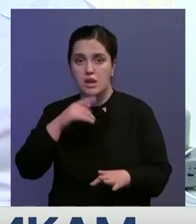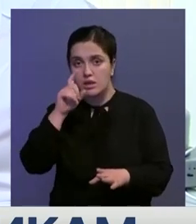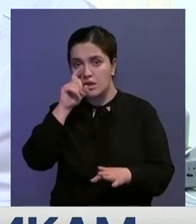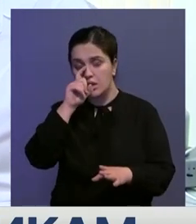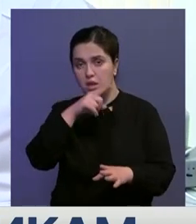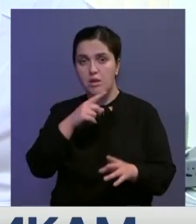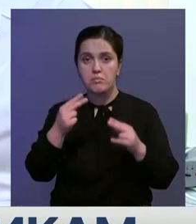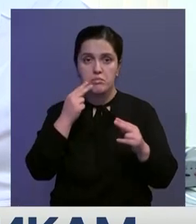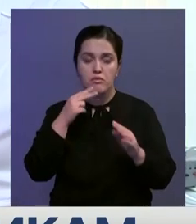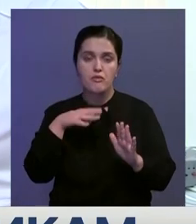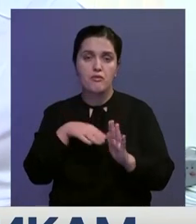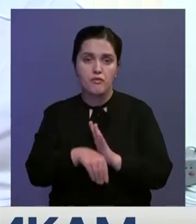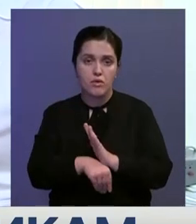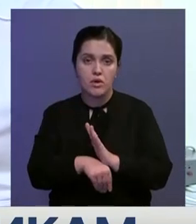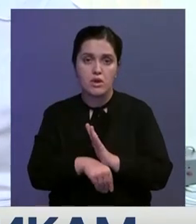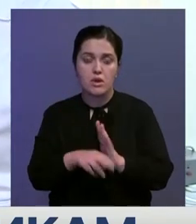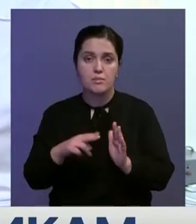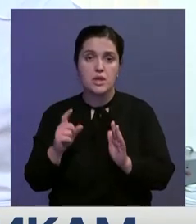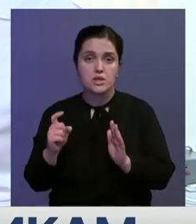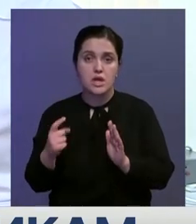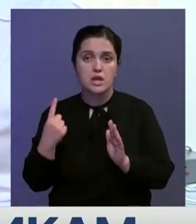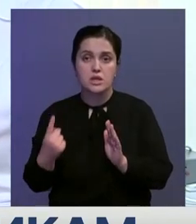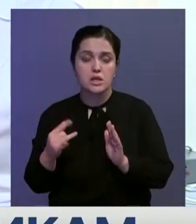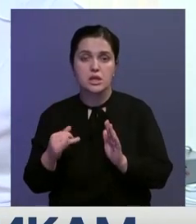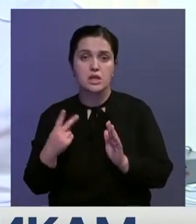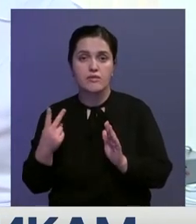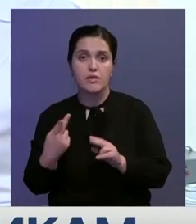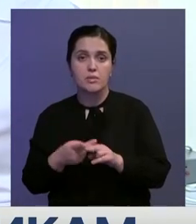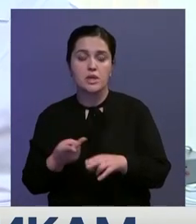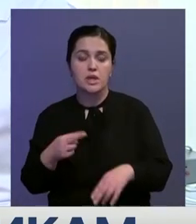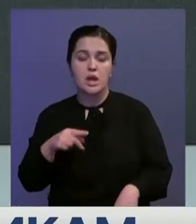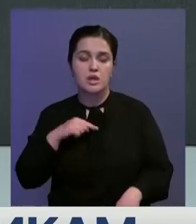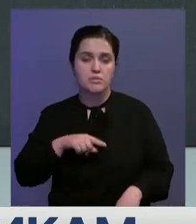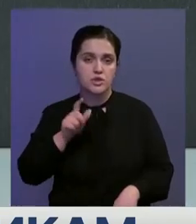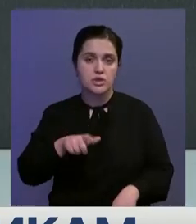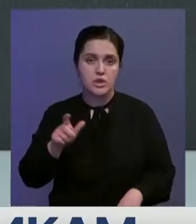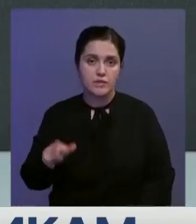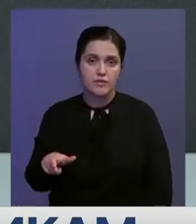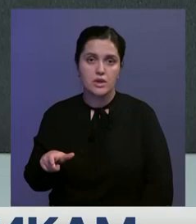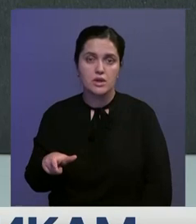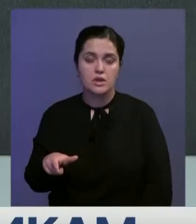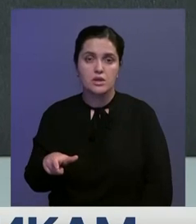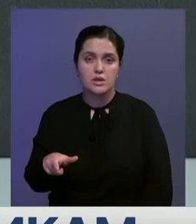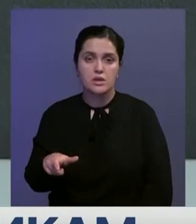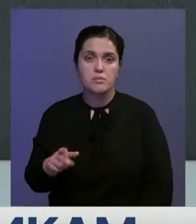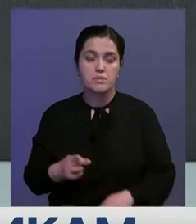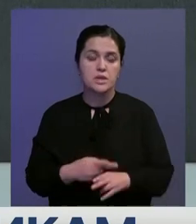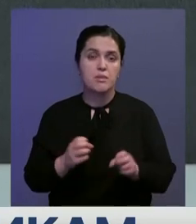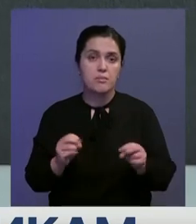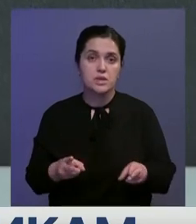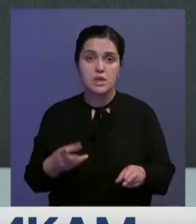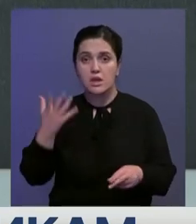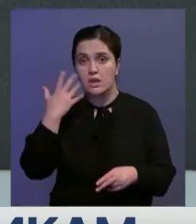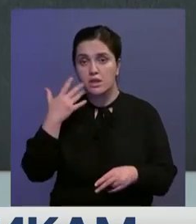считаются пищевыми, когда pH 1,2 абсолютно для организма человека безопасно. Когда